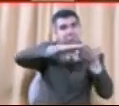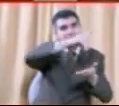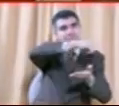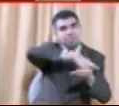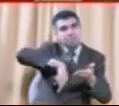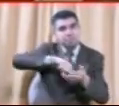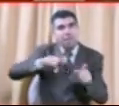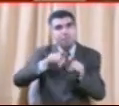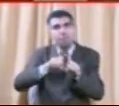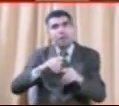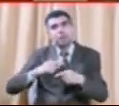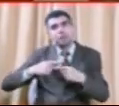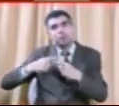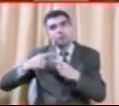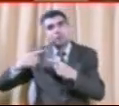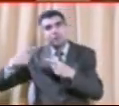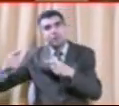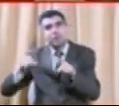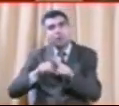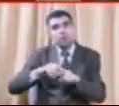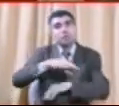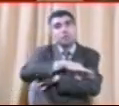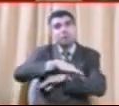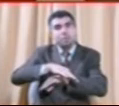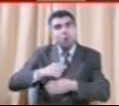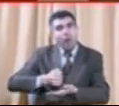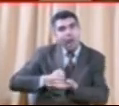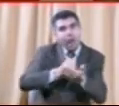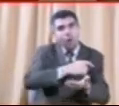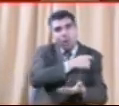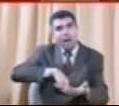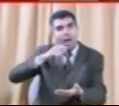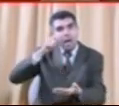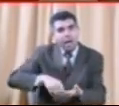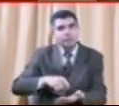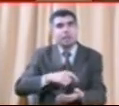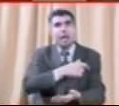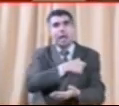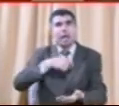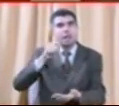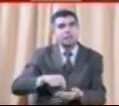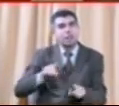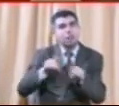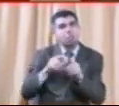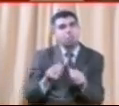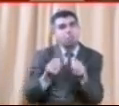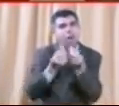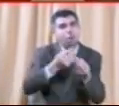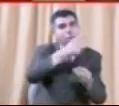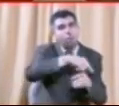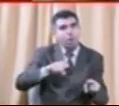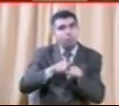جرى منذ مدة لهيئة كتابة الضبط، والذي أيضا وصل إلى الهيئة القضائية، ونريد أيضا أن يصل إلى